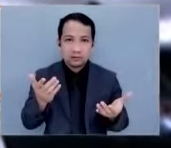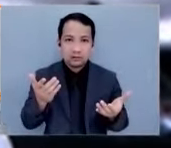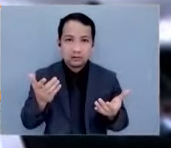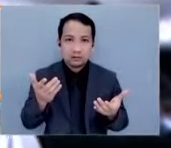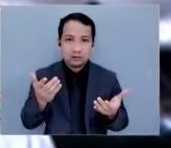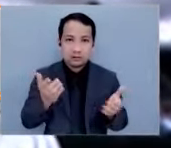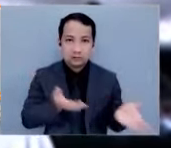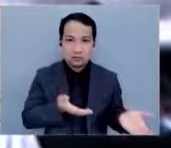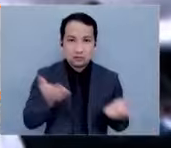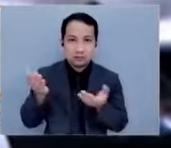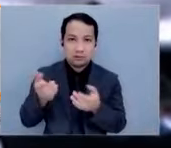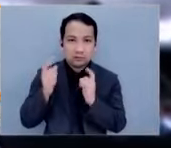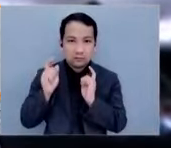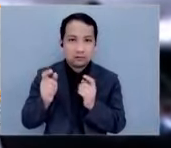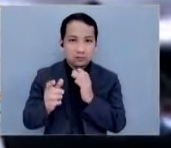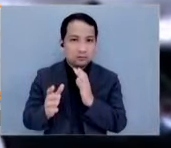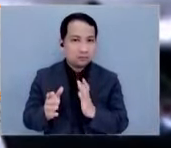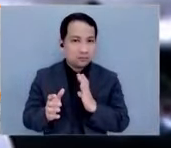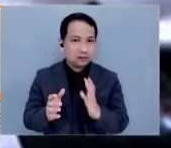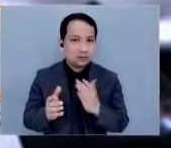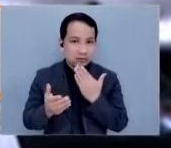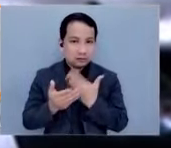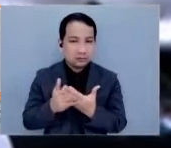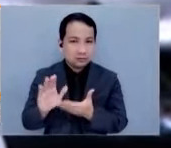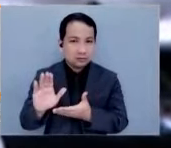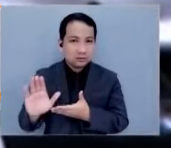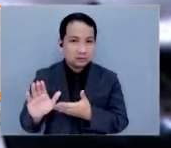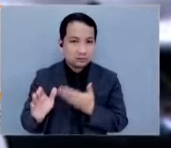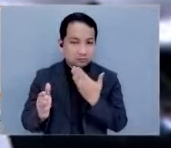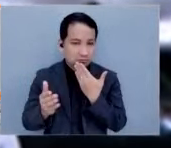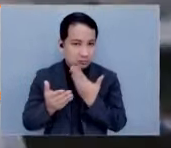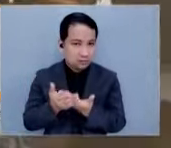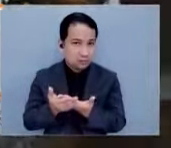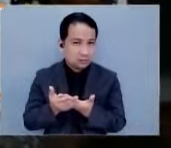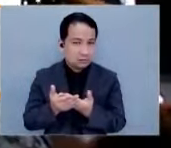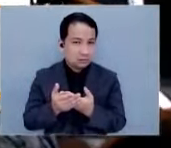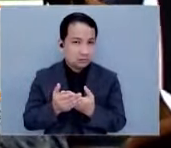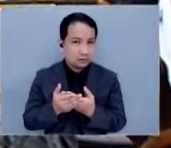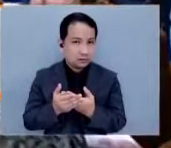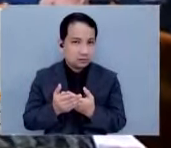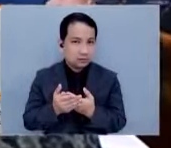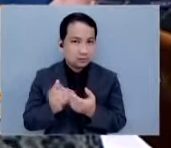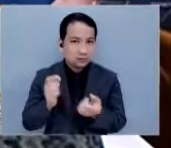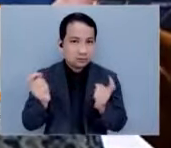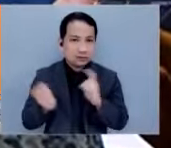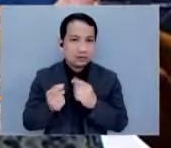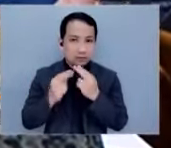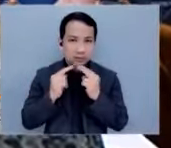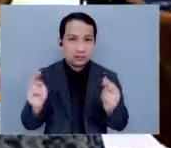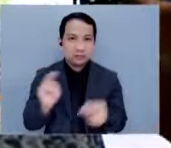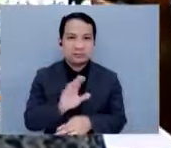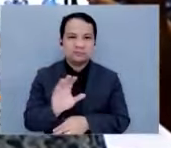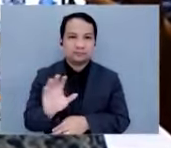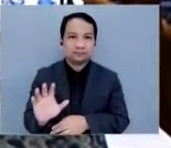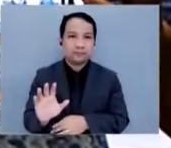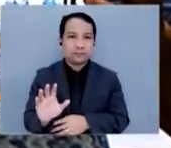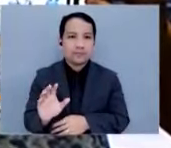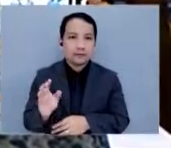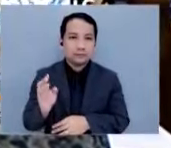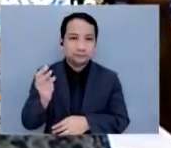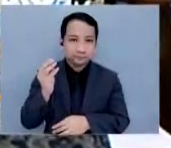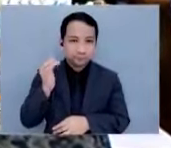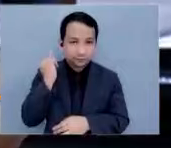mas mabuting bagay at may magawang kabutihan, no? At maging pagbabago. Nagbabalita mula sa frontline,